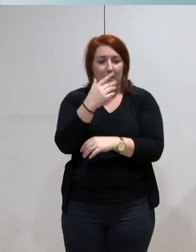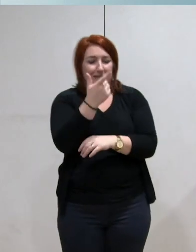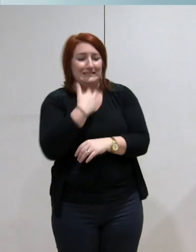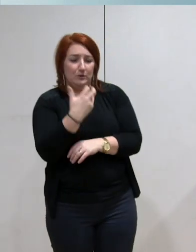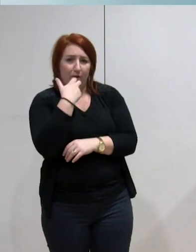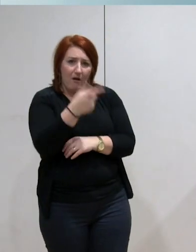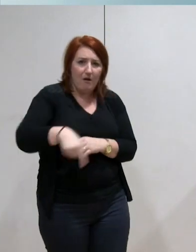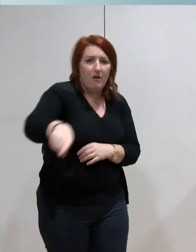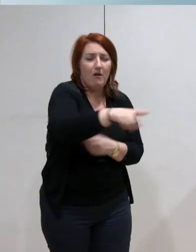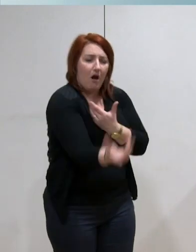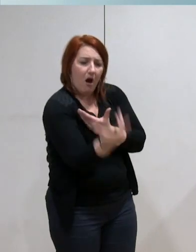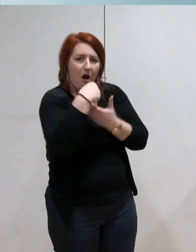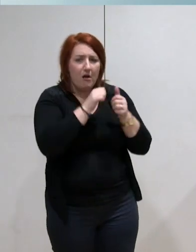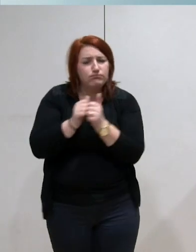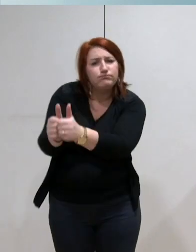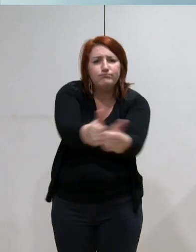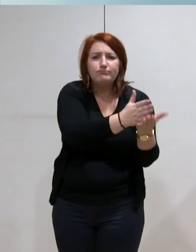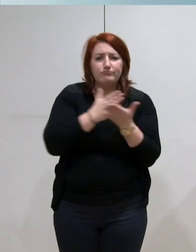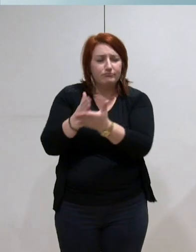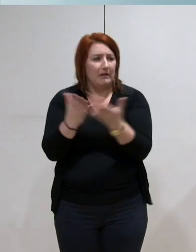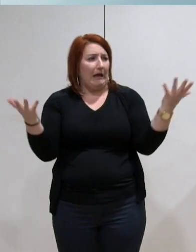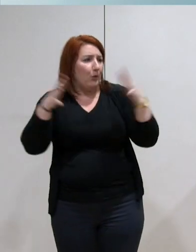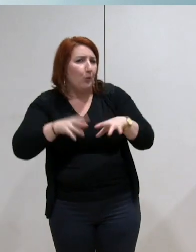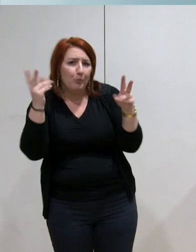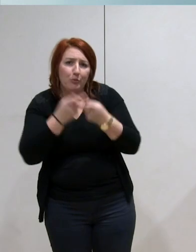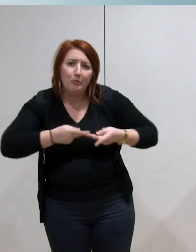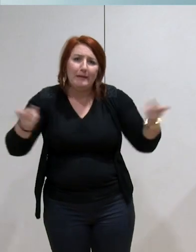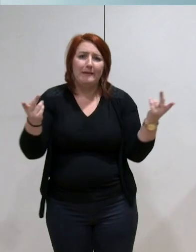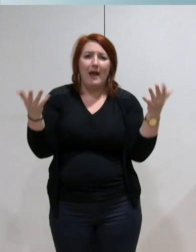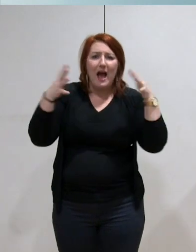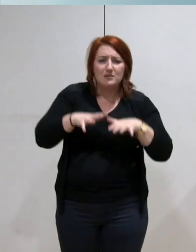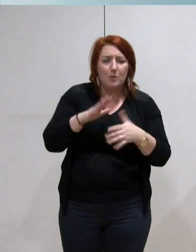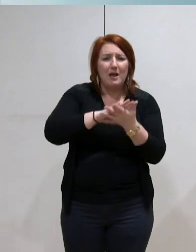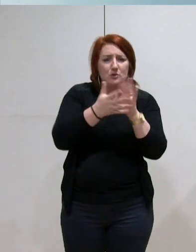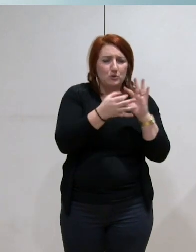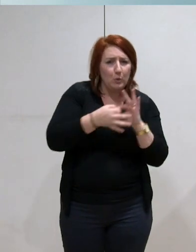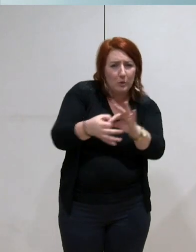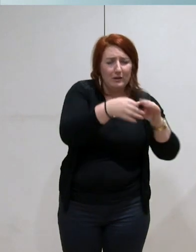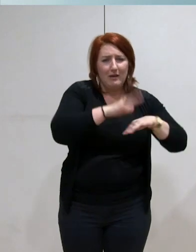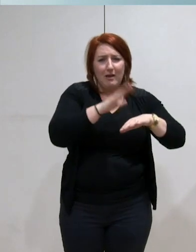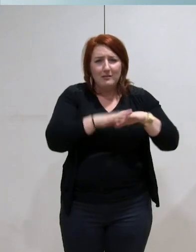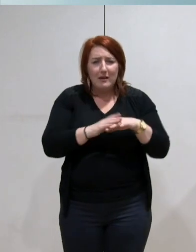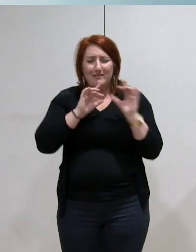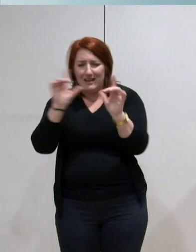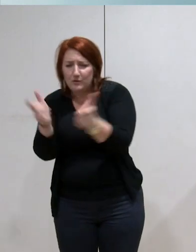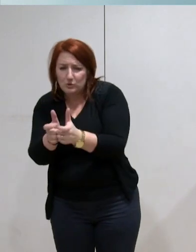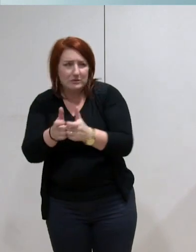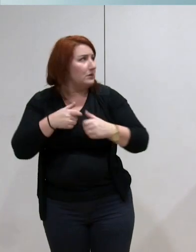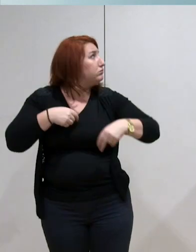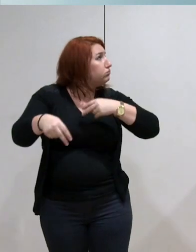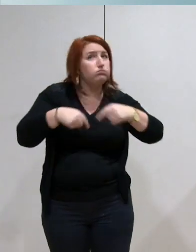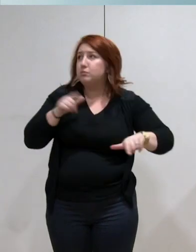citoyens les réunions publiques les assemblées des unions de quartier les diagnosticqus en marchant les formations les mises en ligne des données